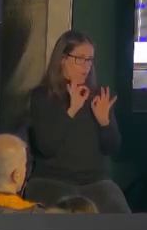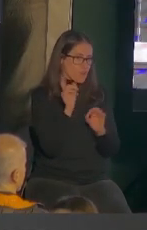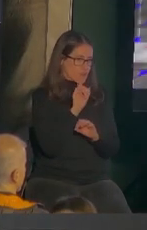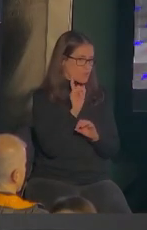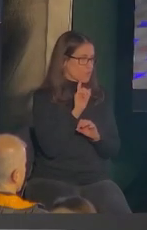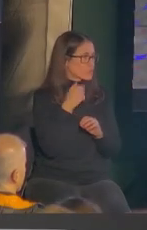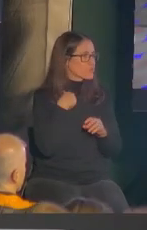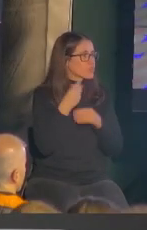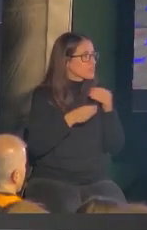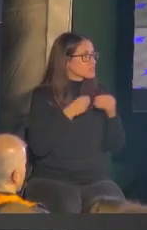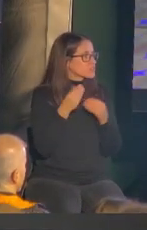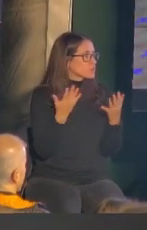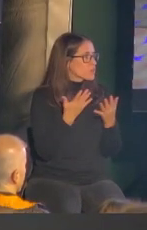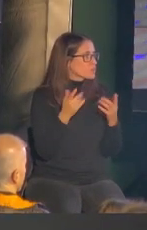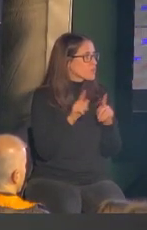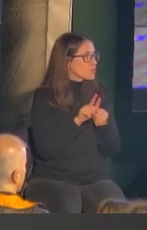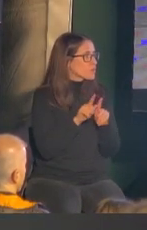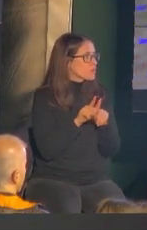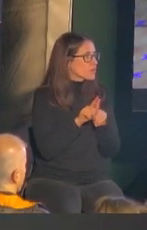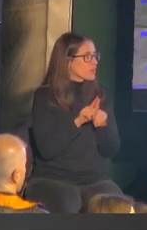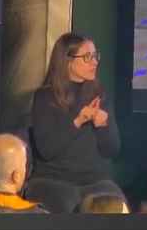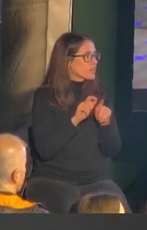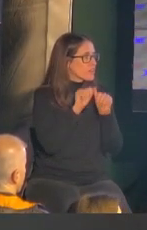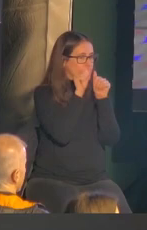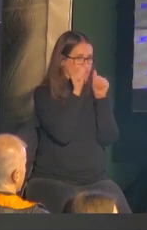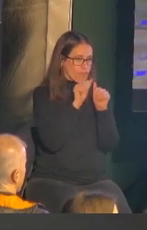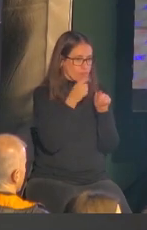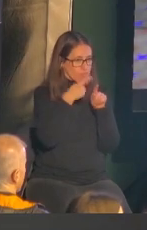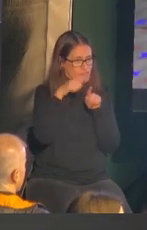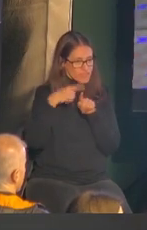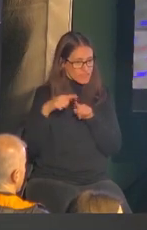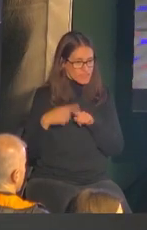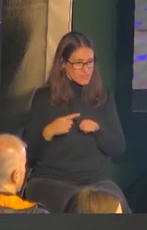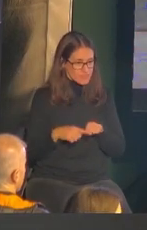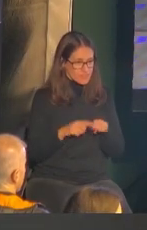Aleshores, el que he fet és fer un format de got, però podeu trobar les mateixes